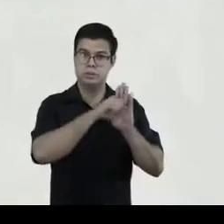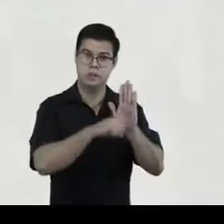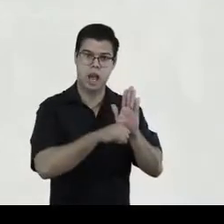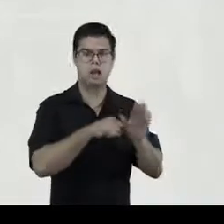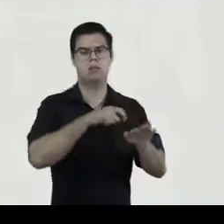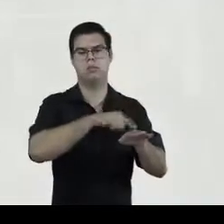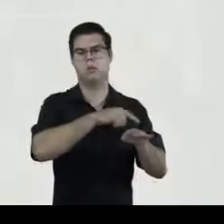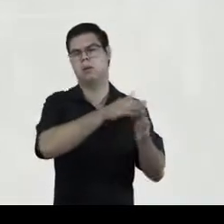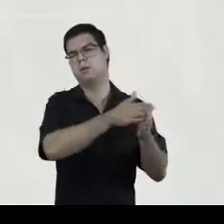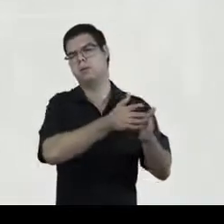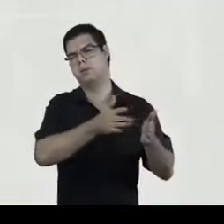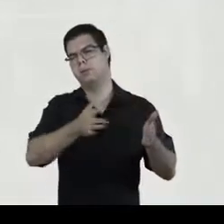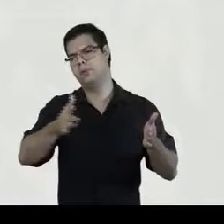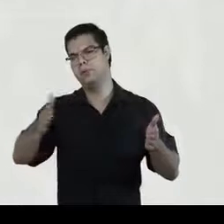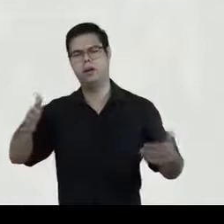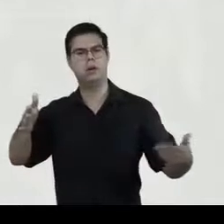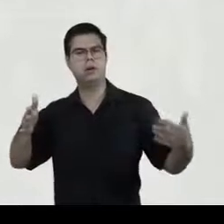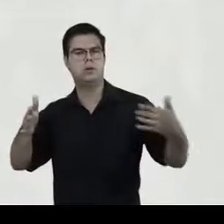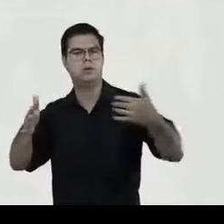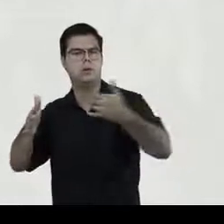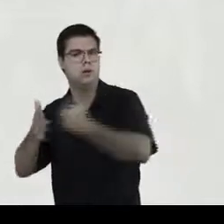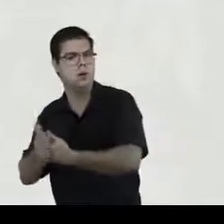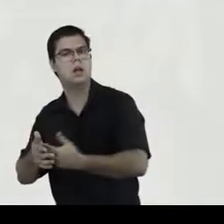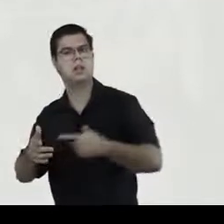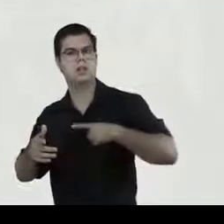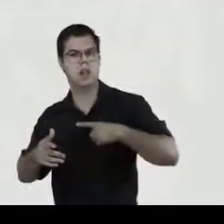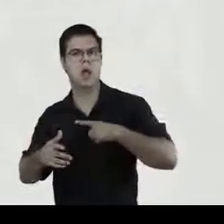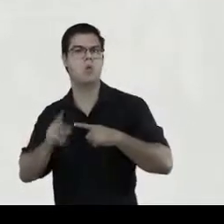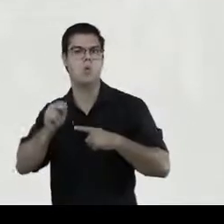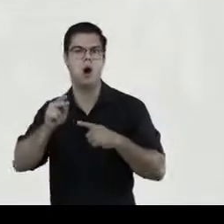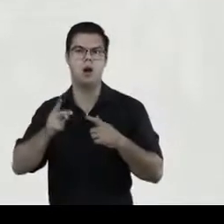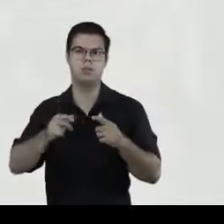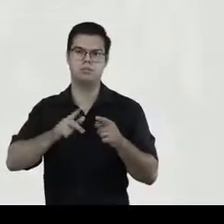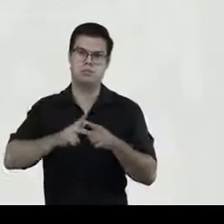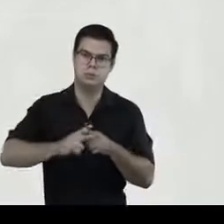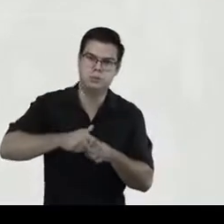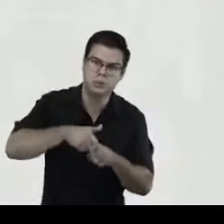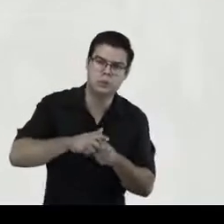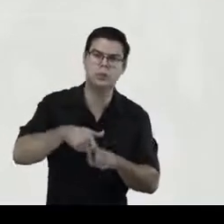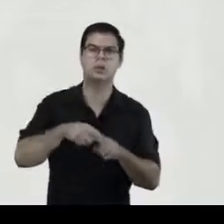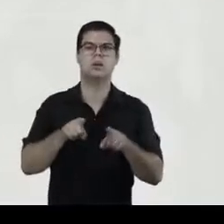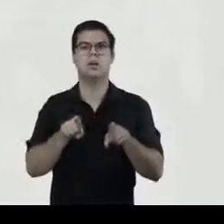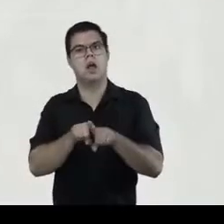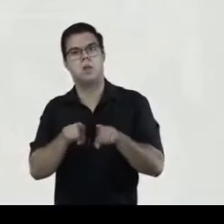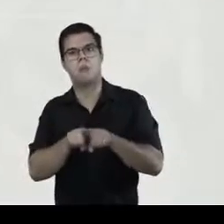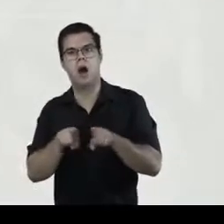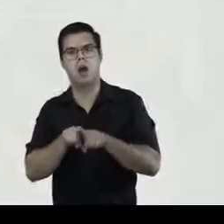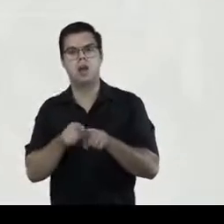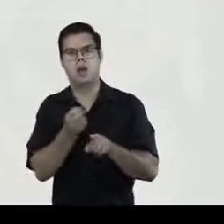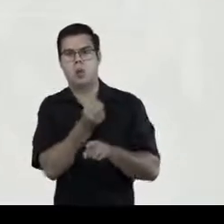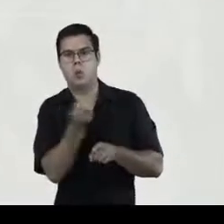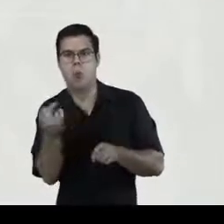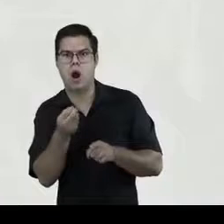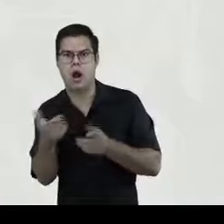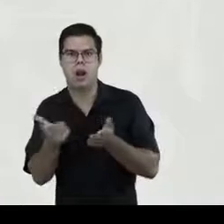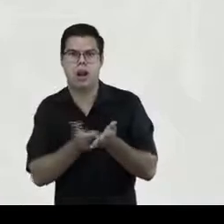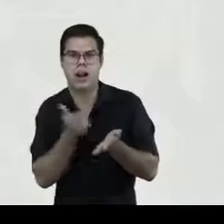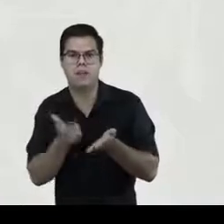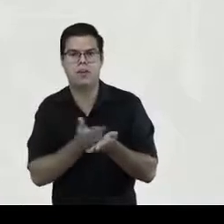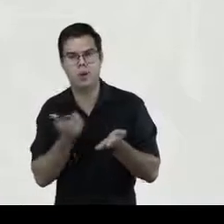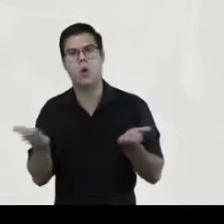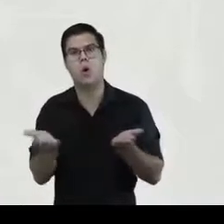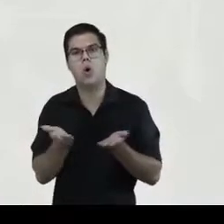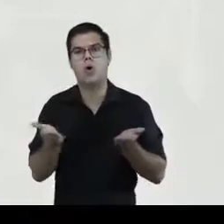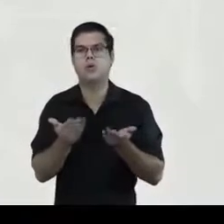und Ausgabenzahlen möglich waren, ist das händisch einfach nicht mehr zu stemmen. Das ist keine Frage von Fleiß, dass es